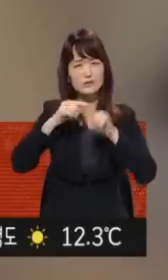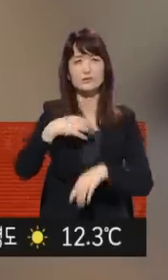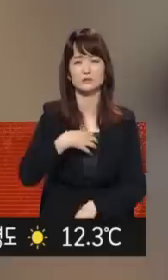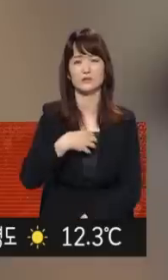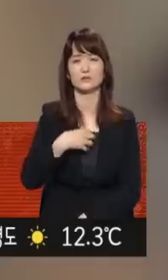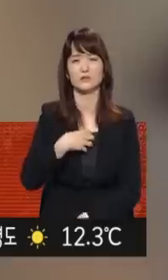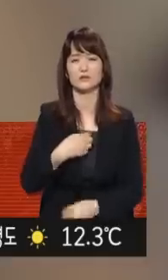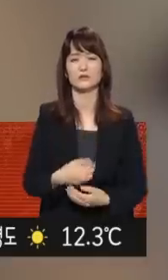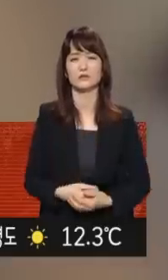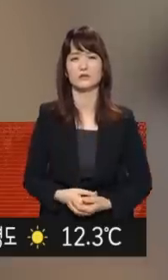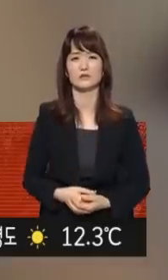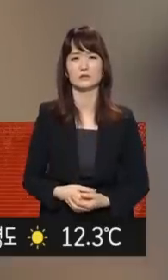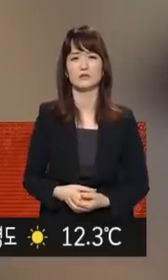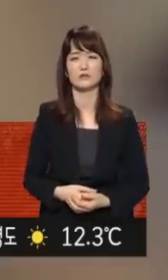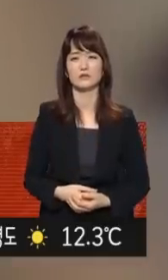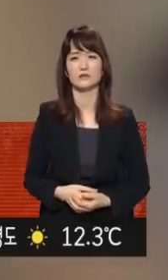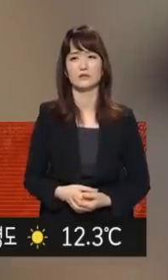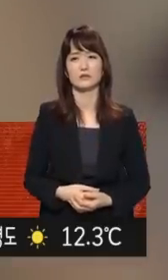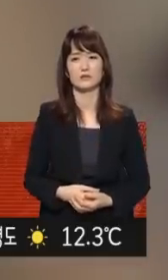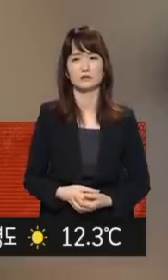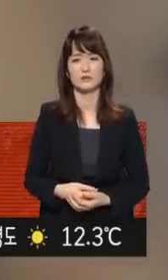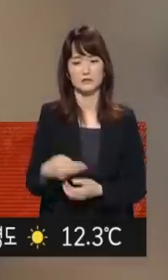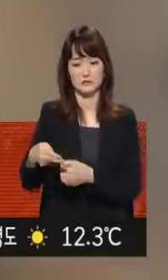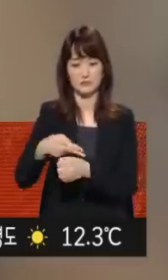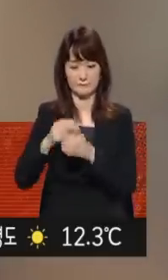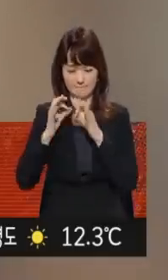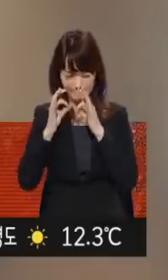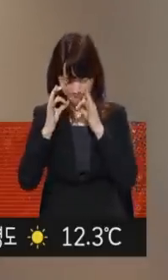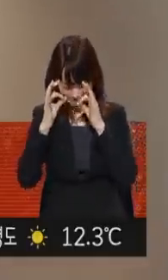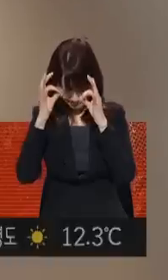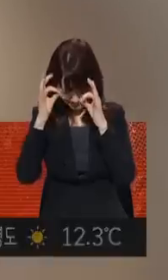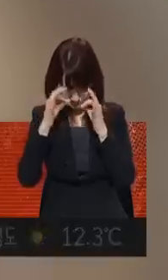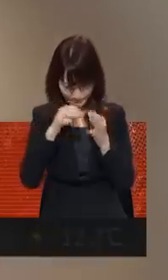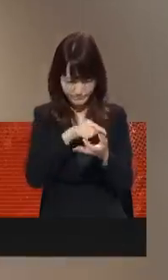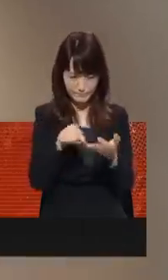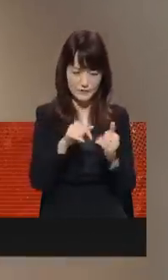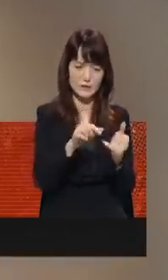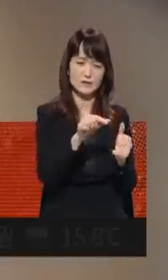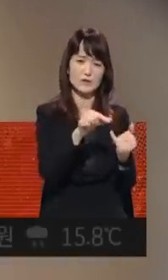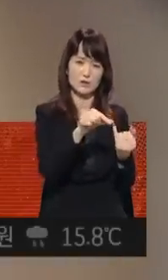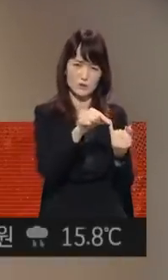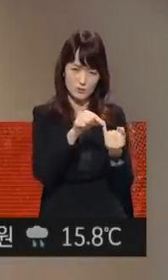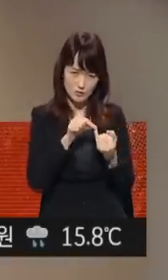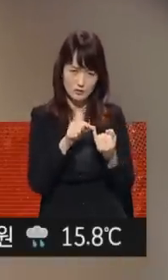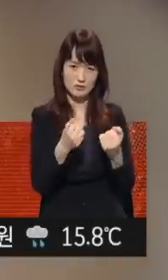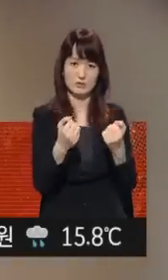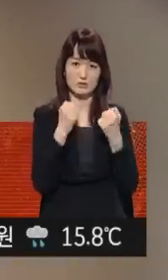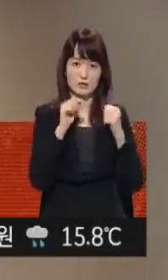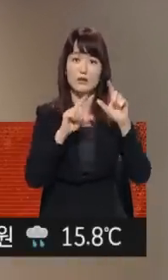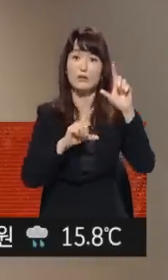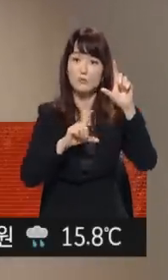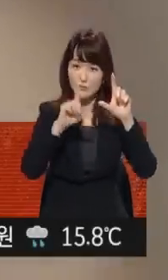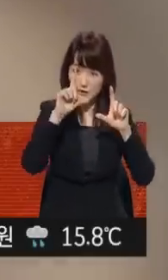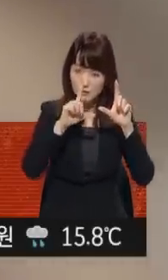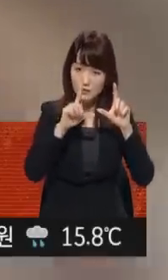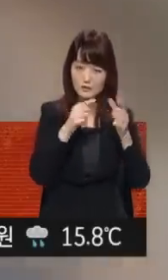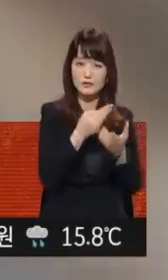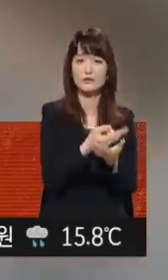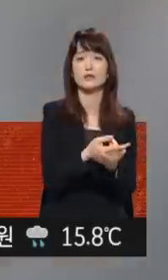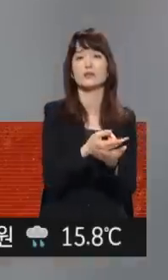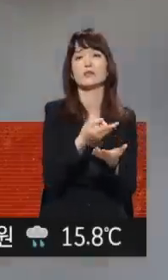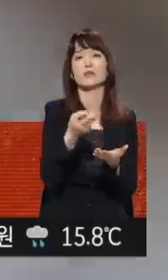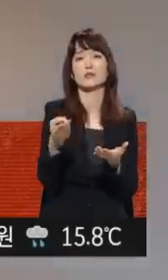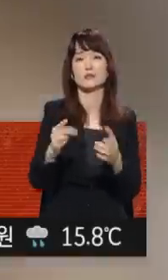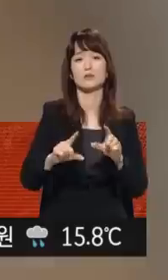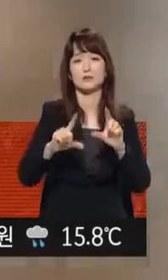합니다 부디 정말 의료진이 최선을 다해서 우리 피해자 꼭 살려주시고 피해자가 건강한 모습으로 퇴원하는 날